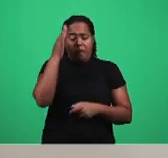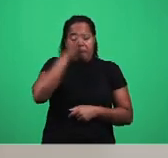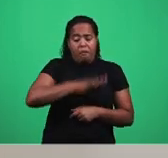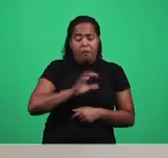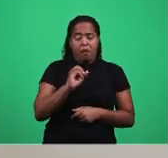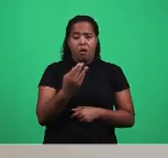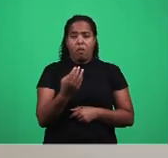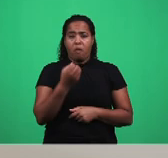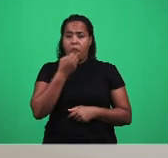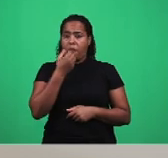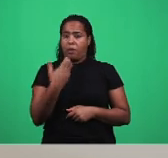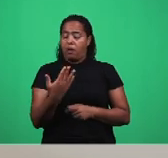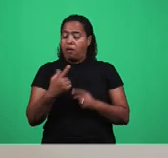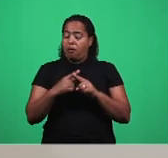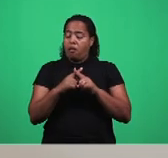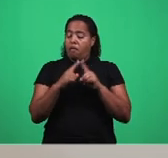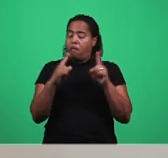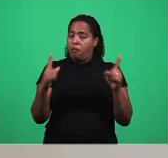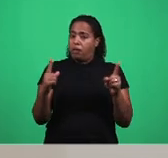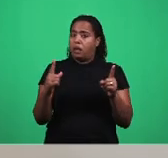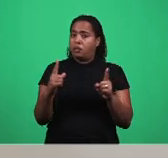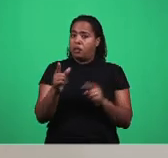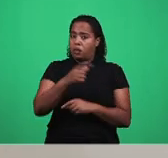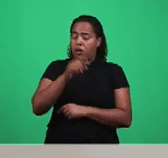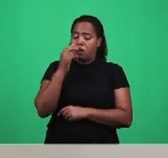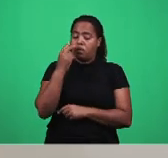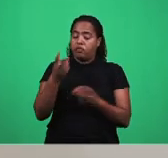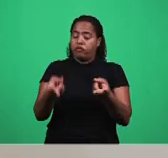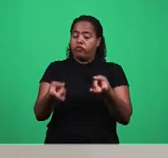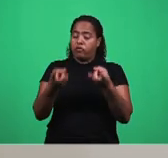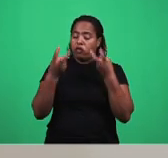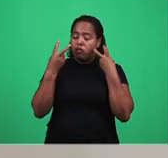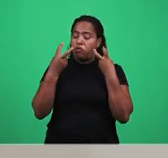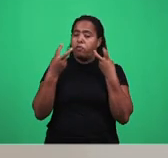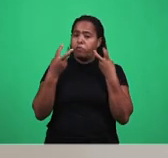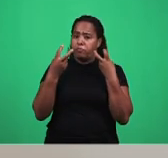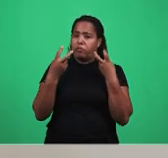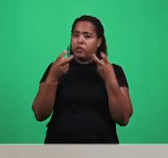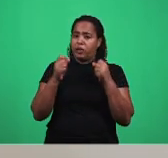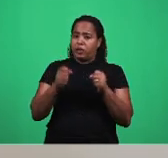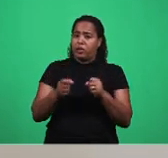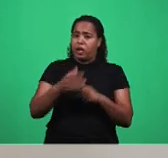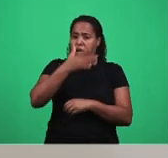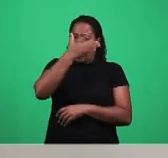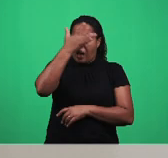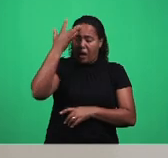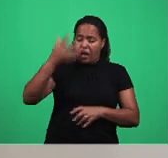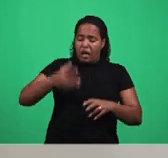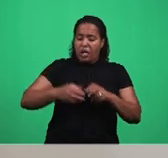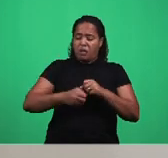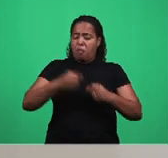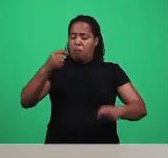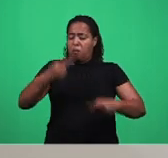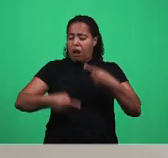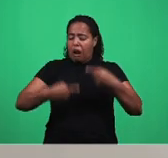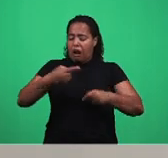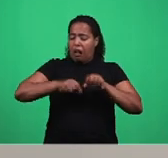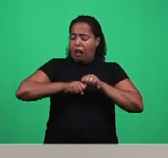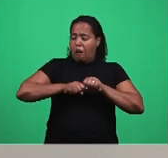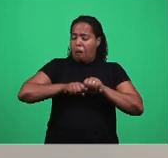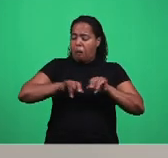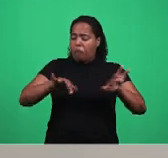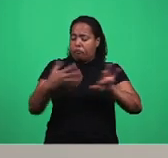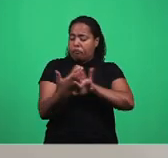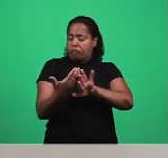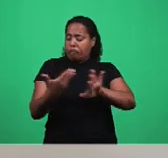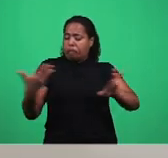bien. Mais une chose, nous allons voir, c'est une dissociation complète de famille, père contre enfant, enfant contre père, le désespoir,